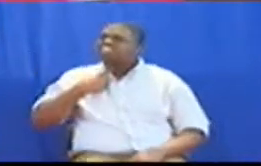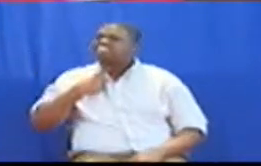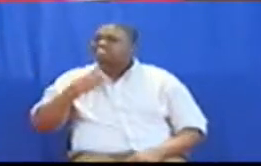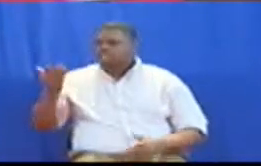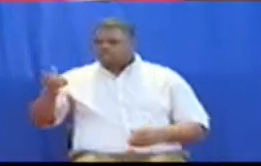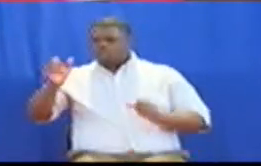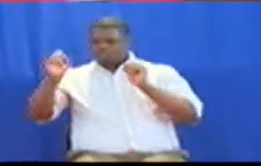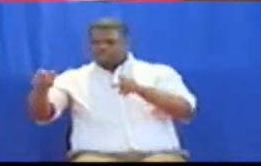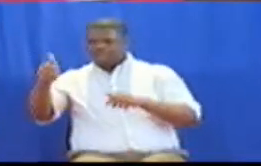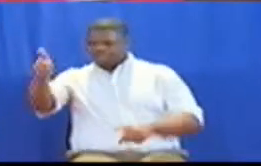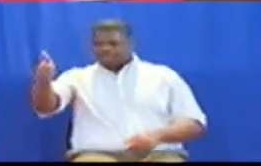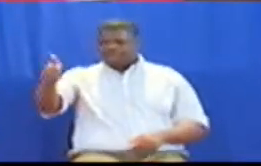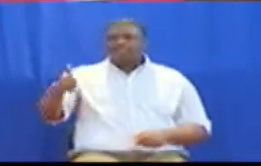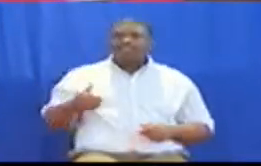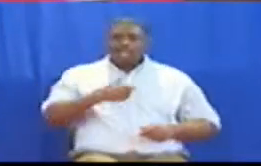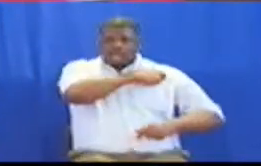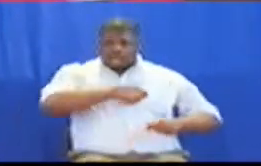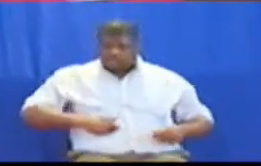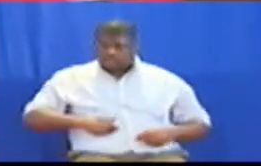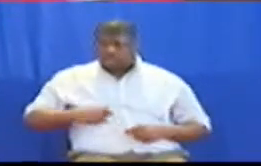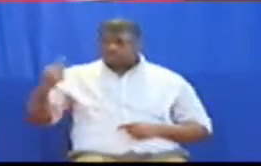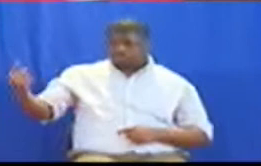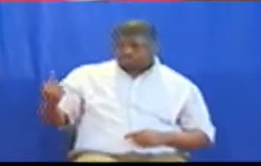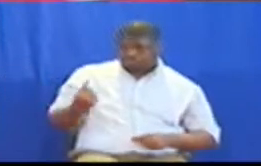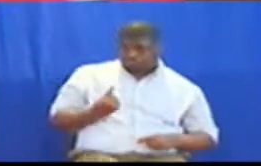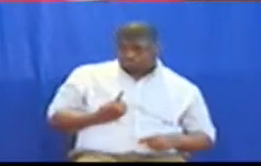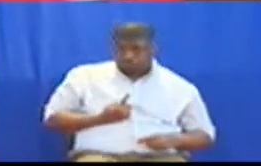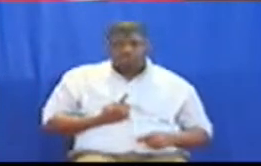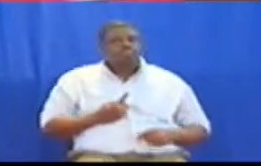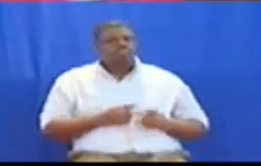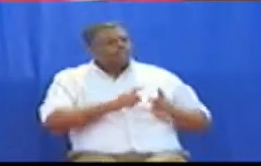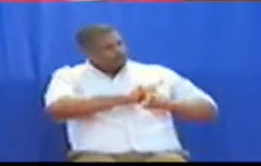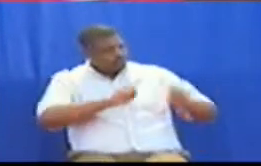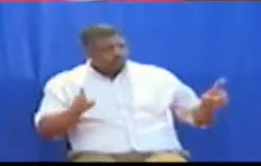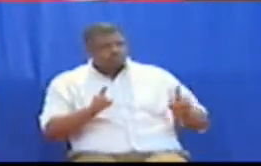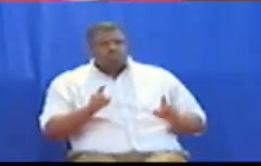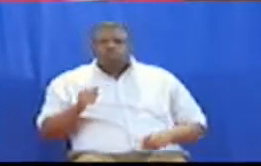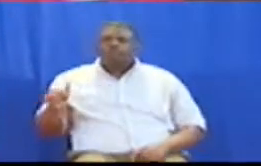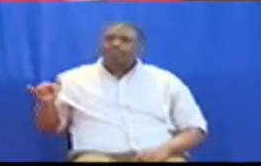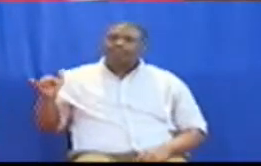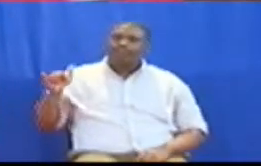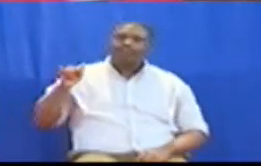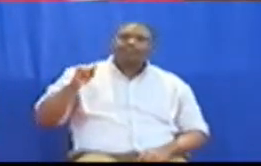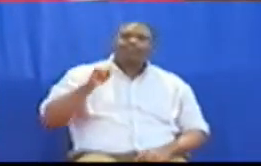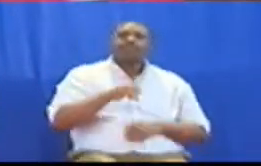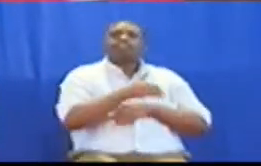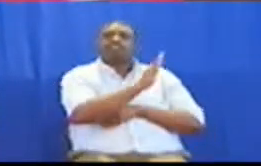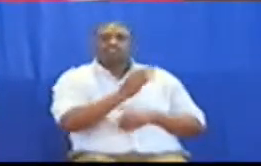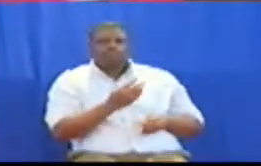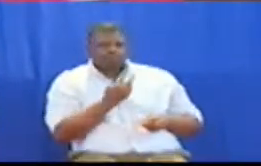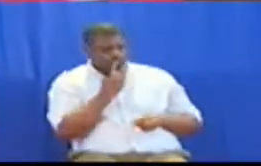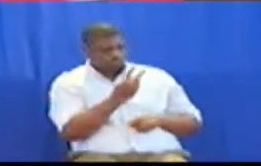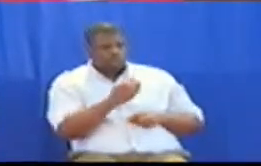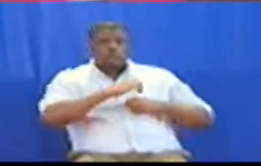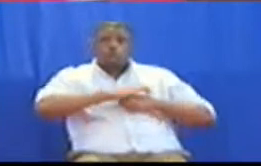Hivyo Mheshimiwa Spika, rais wetu alipoingia madarakani alipiga mlani marufuku safari za nje. Hebu imagine na corona hii.